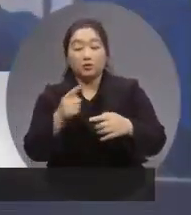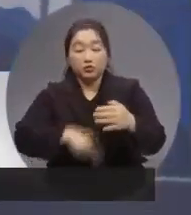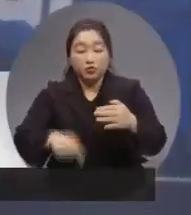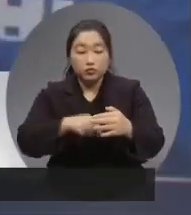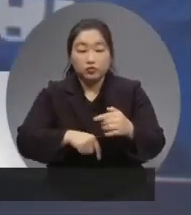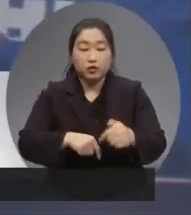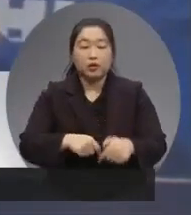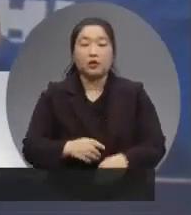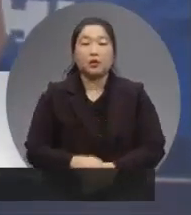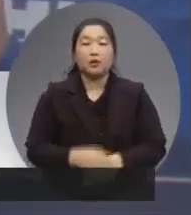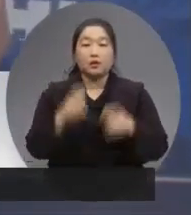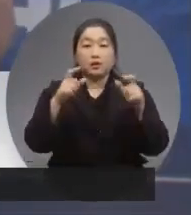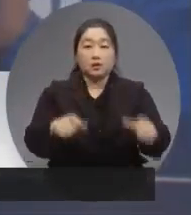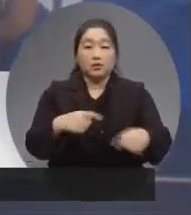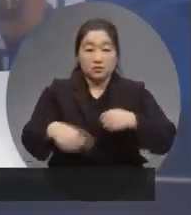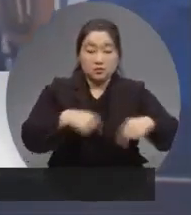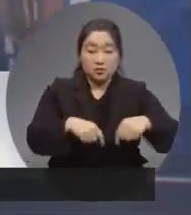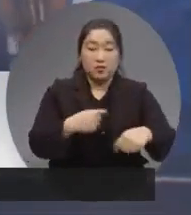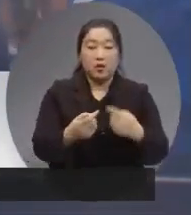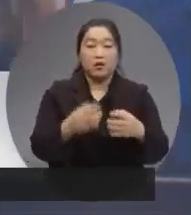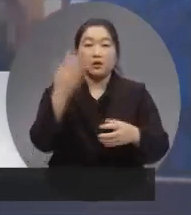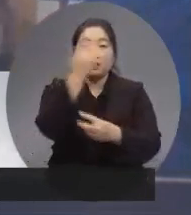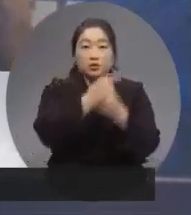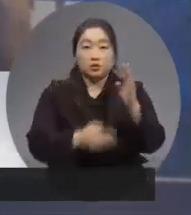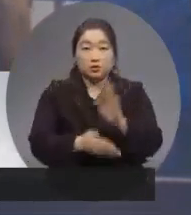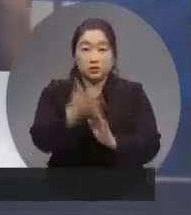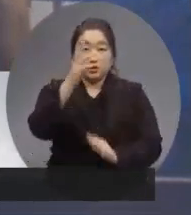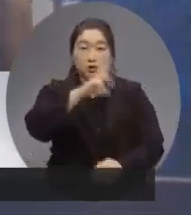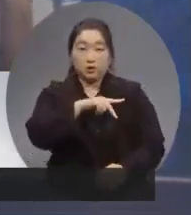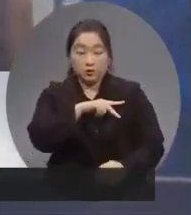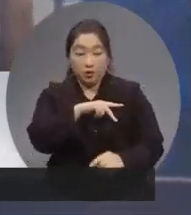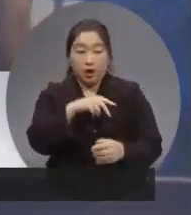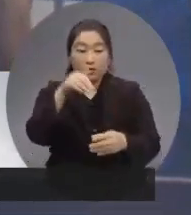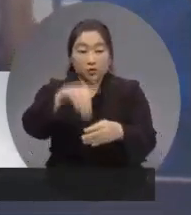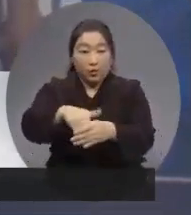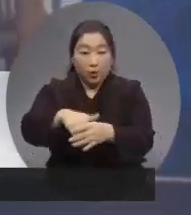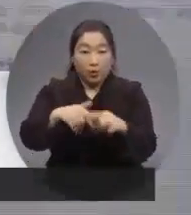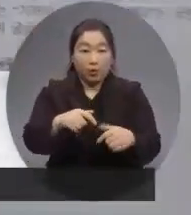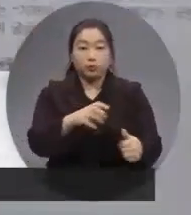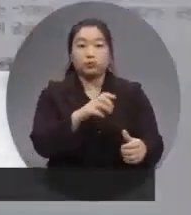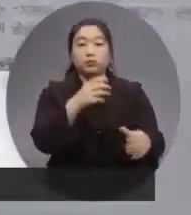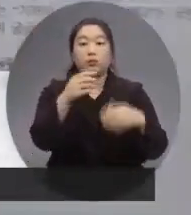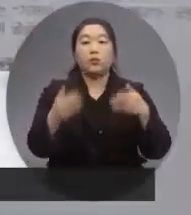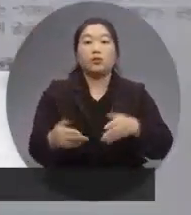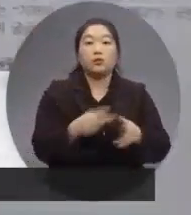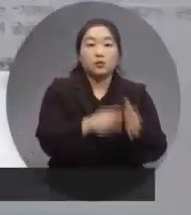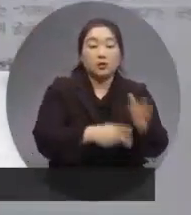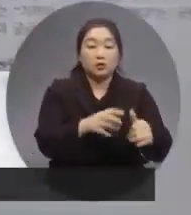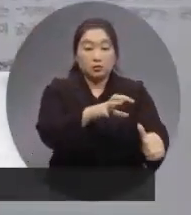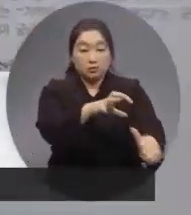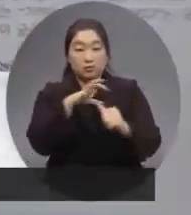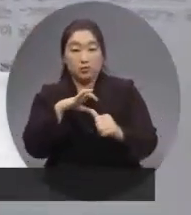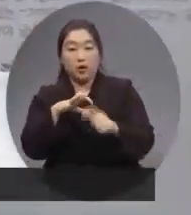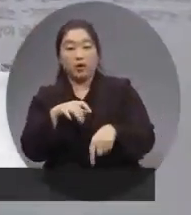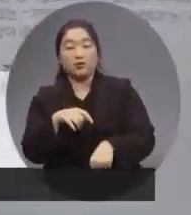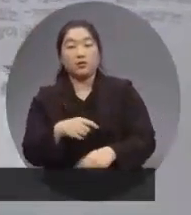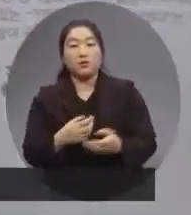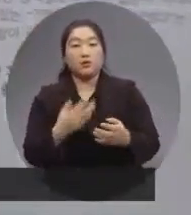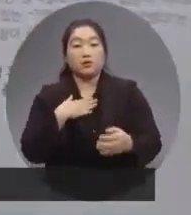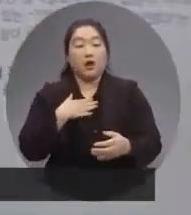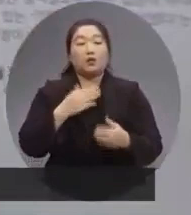지역 정치권은 청주시의원 보궐선거에 느닷없이 광역철도를 끌어와 내덕 니탓 공방을 벌이고